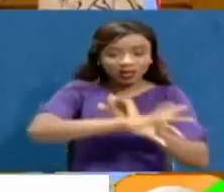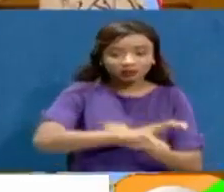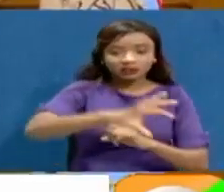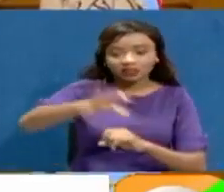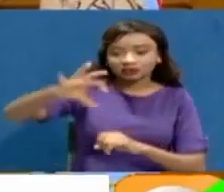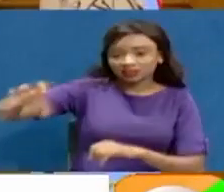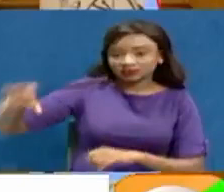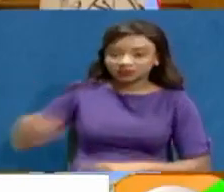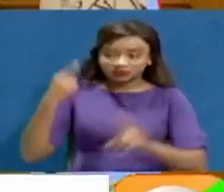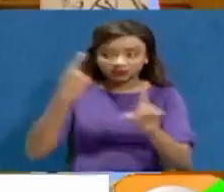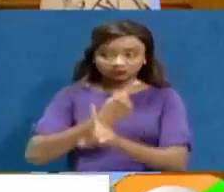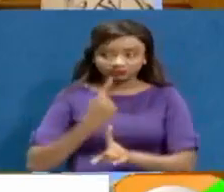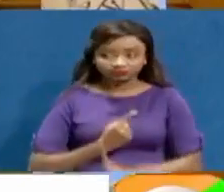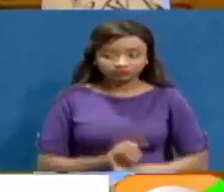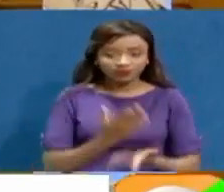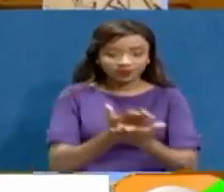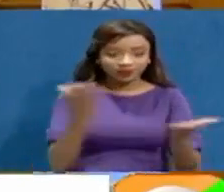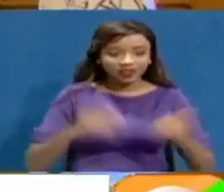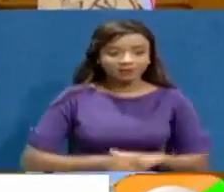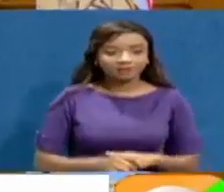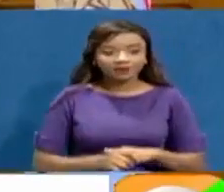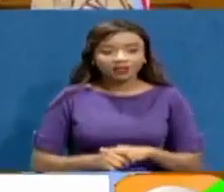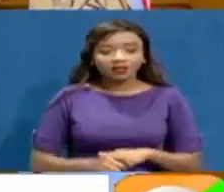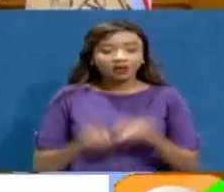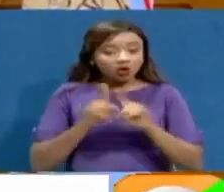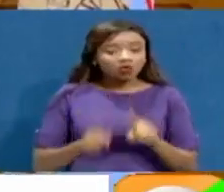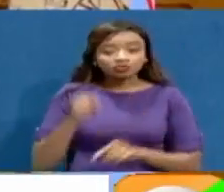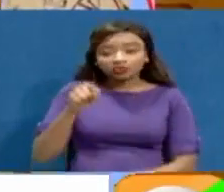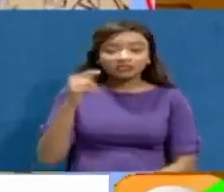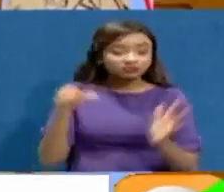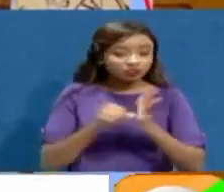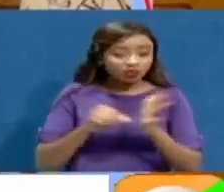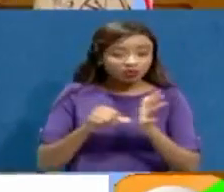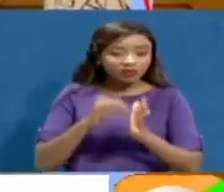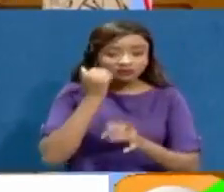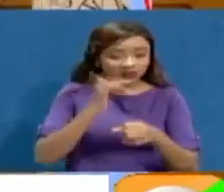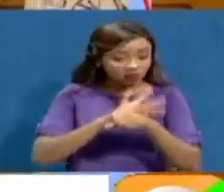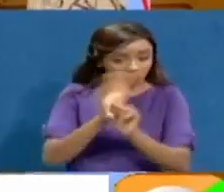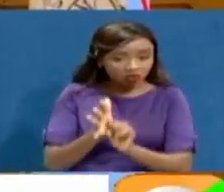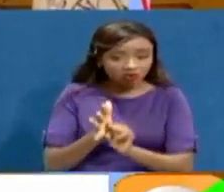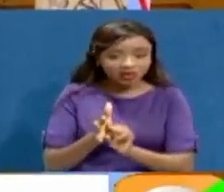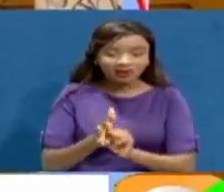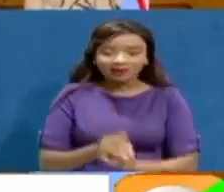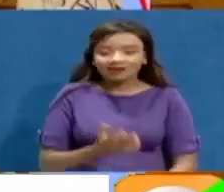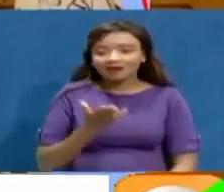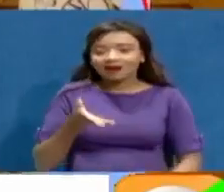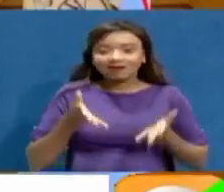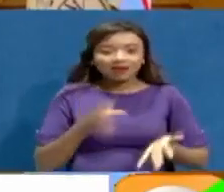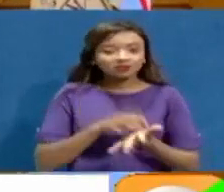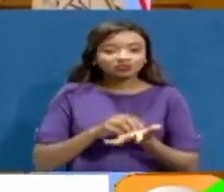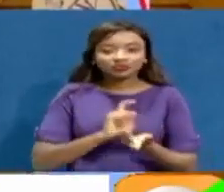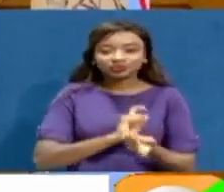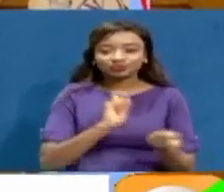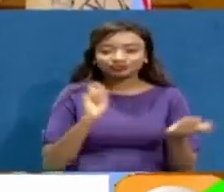counties. The new frontier of this invisible enemy is increasingly shifting to